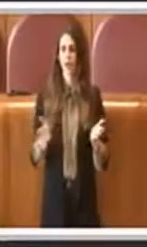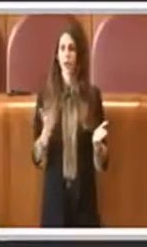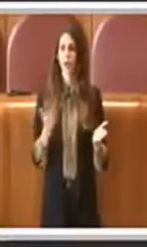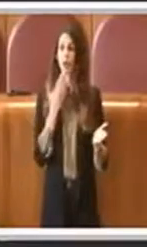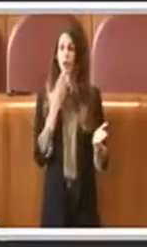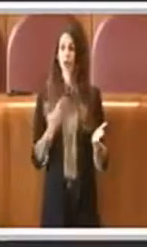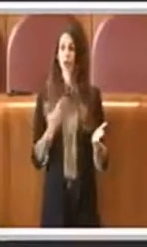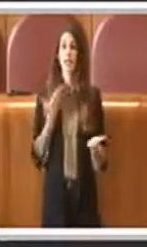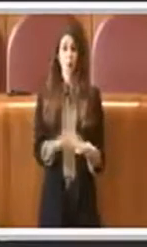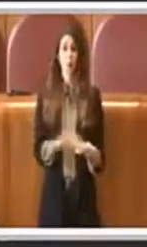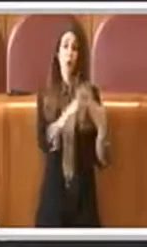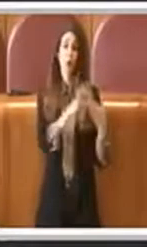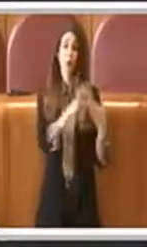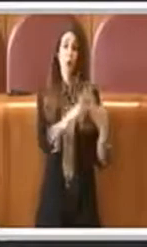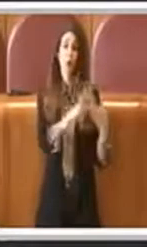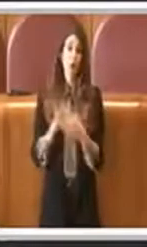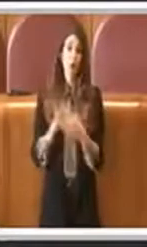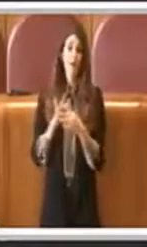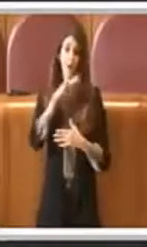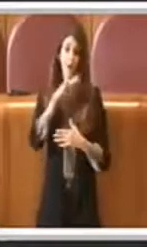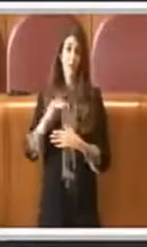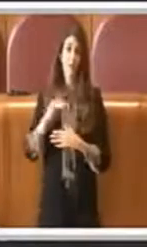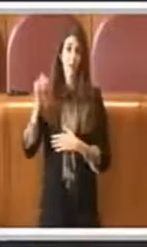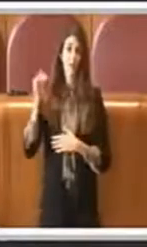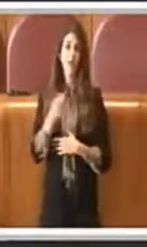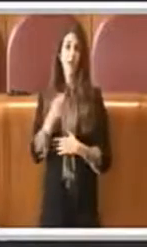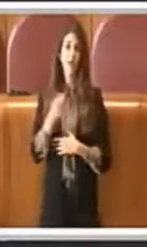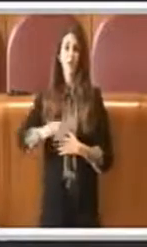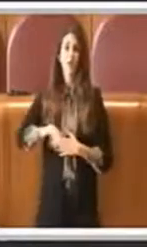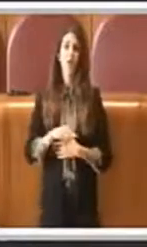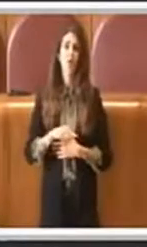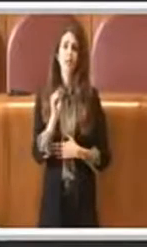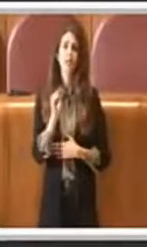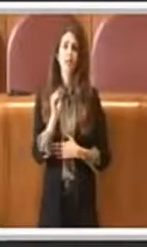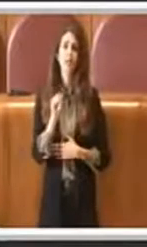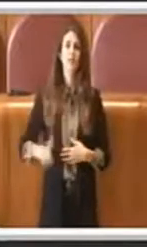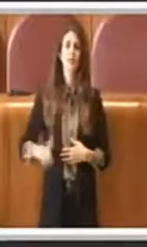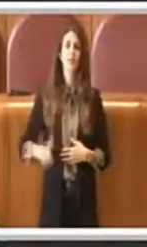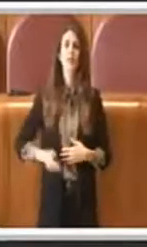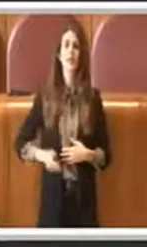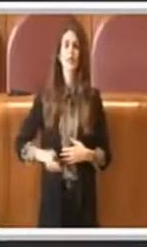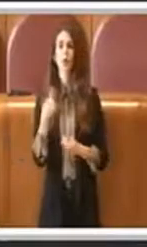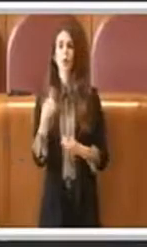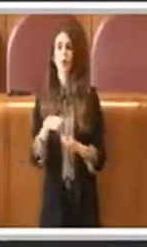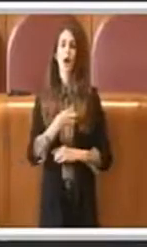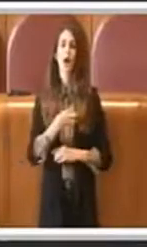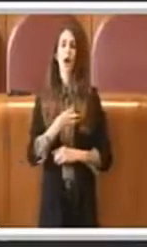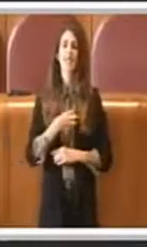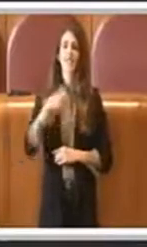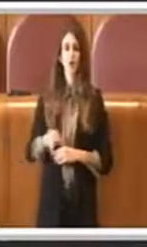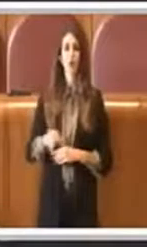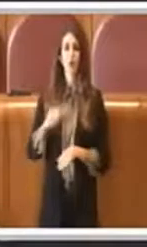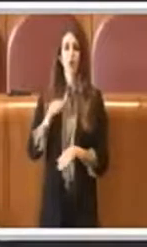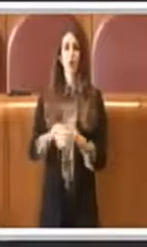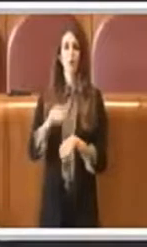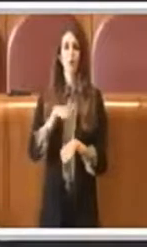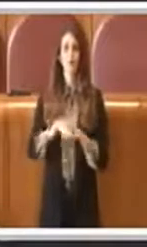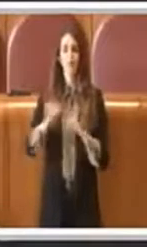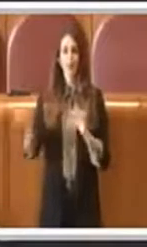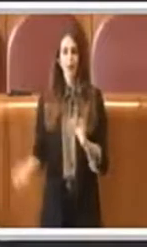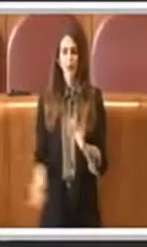richiamando questo articolo andiamo a chiedere al sindaco e all'assessore competente di realizzare delle vere e proprie